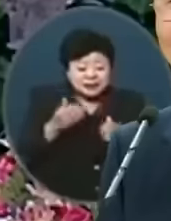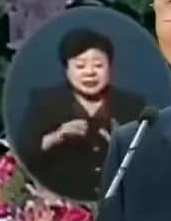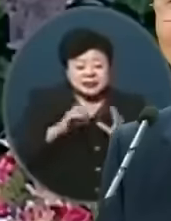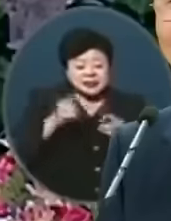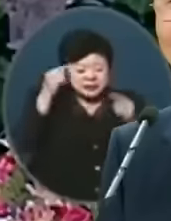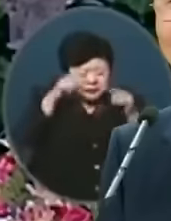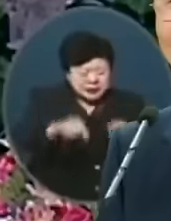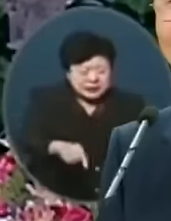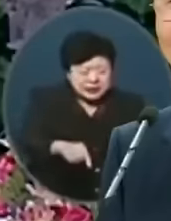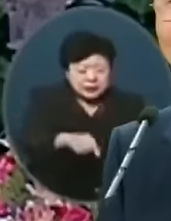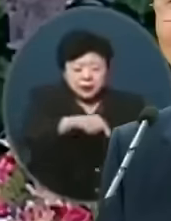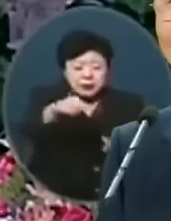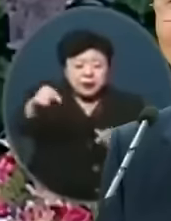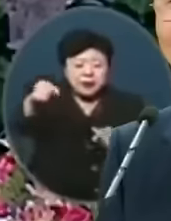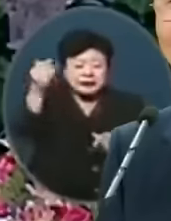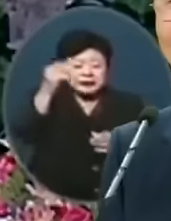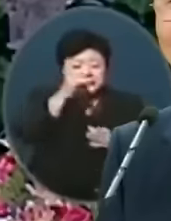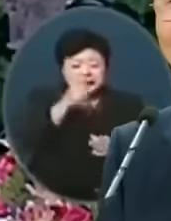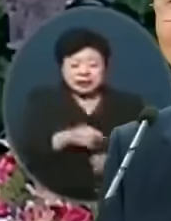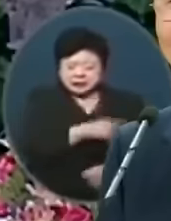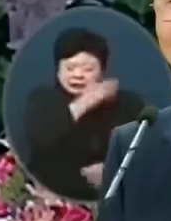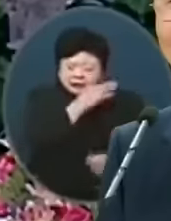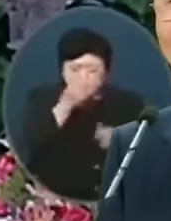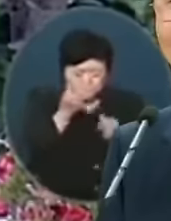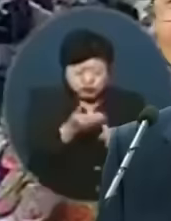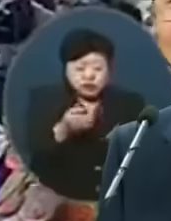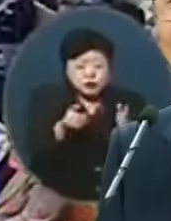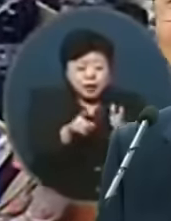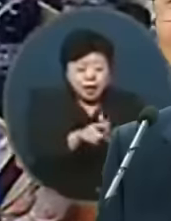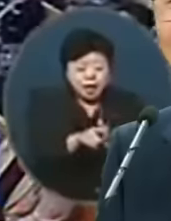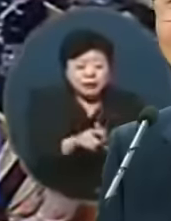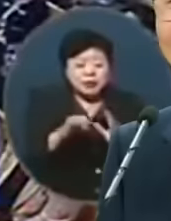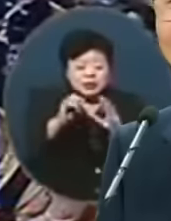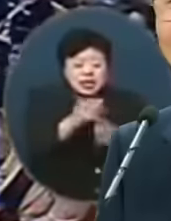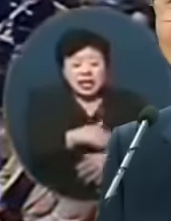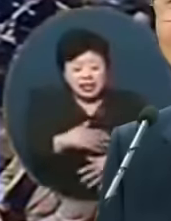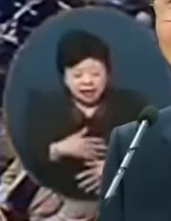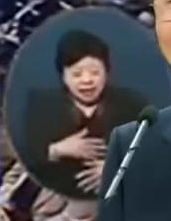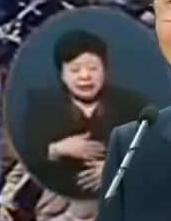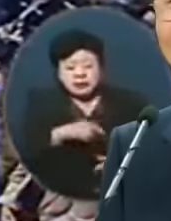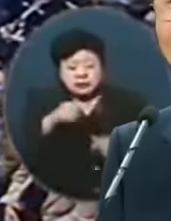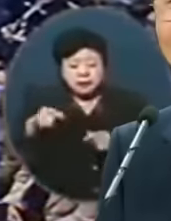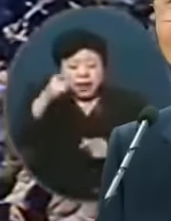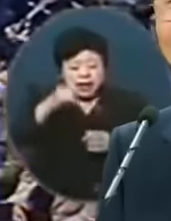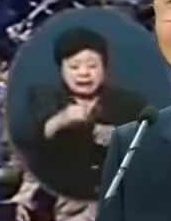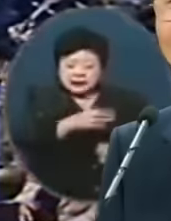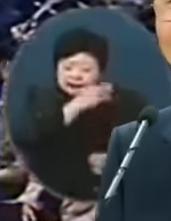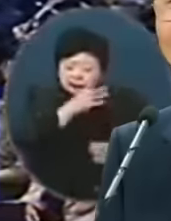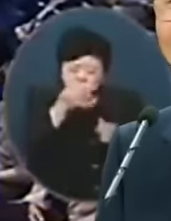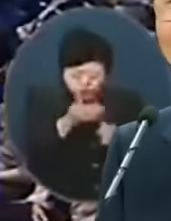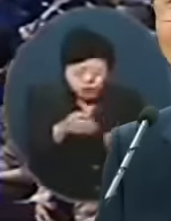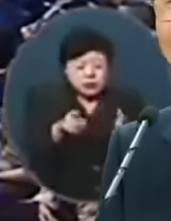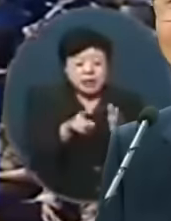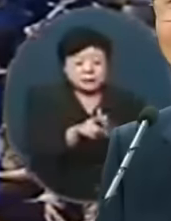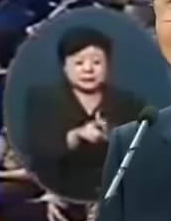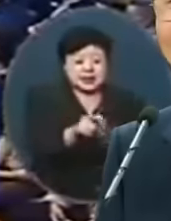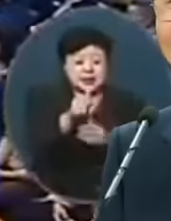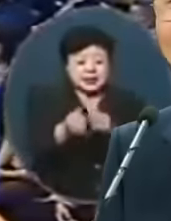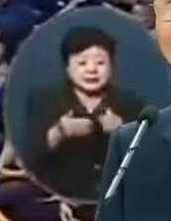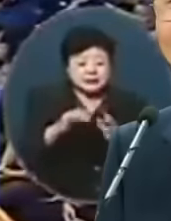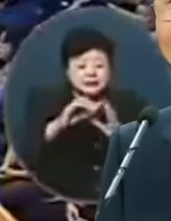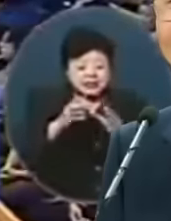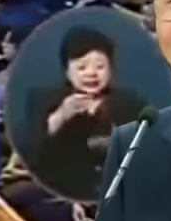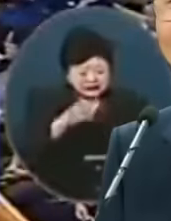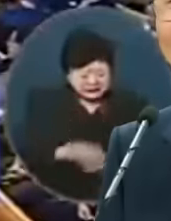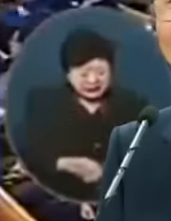세상에 미련한 것들을 태가사 지혜 있는 자들을 부끄럽게 하리 하시고 세상에 약한 것들을 태가사 강한 것들을 부끄럽게 하리 하시며 하나님께서